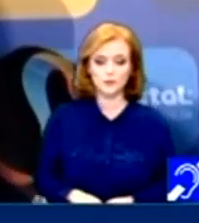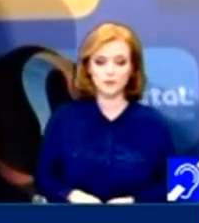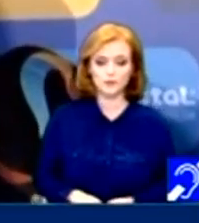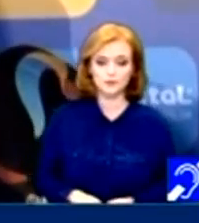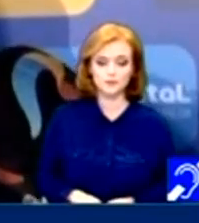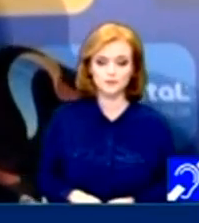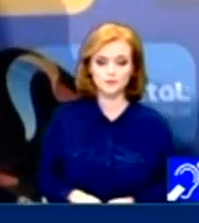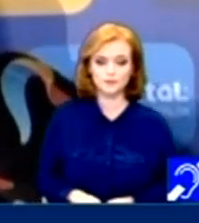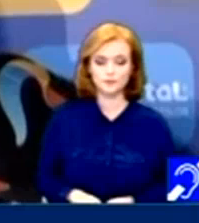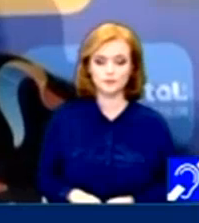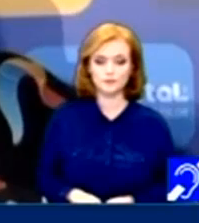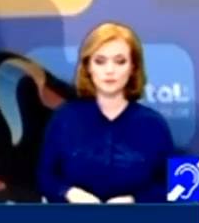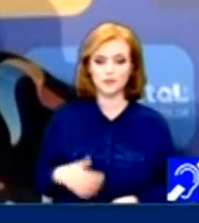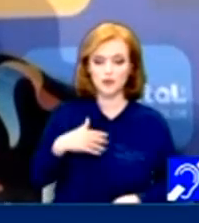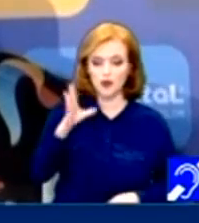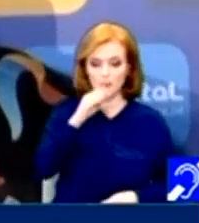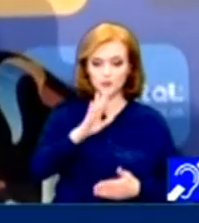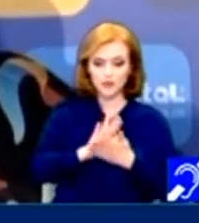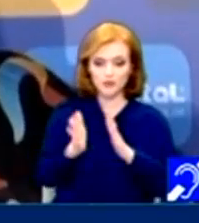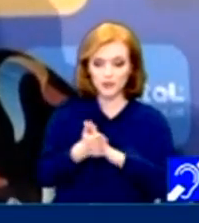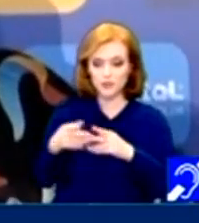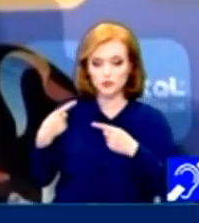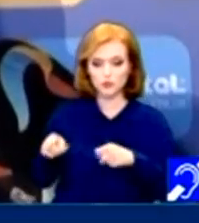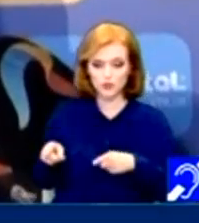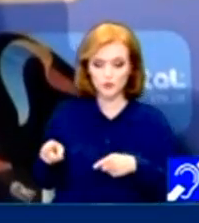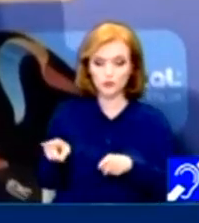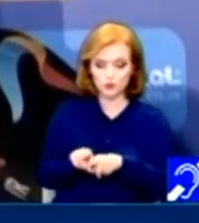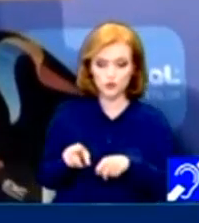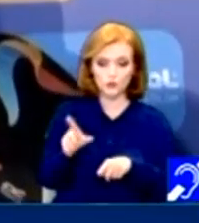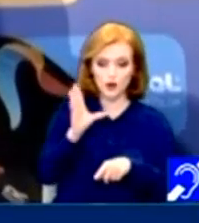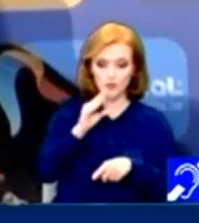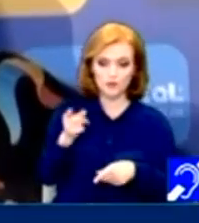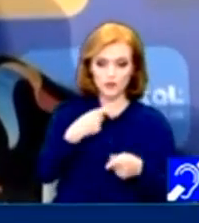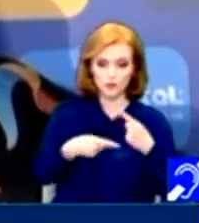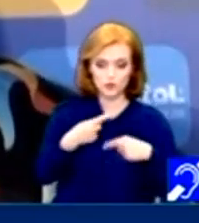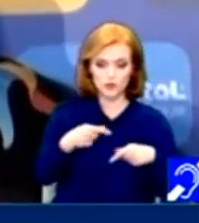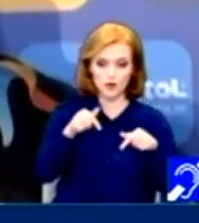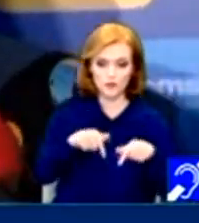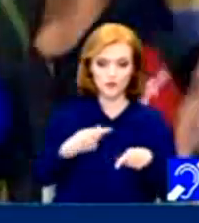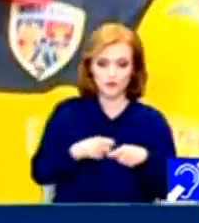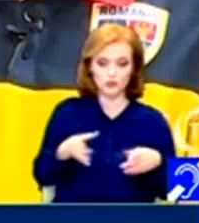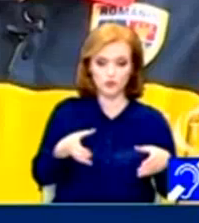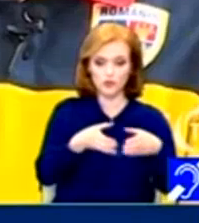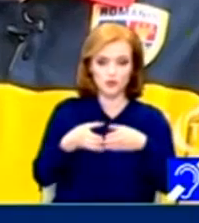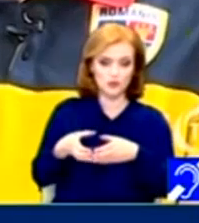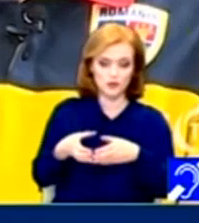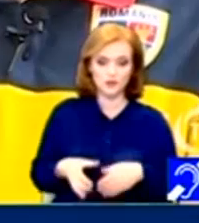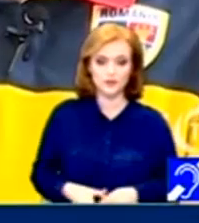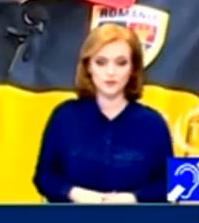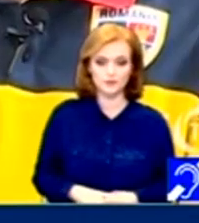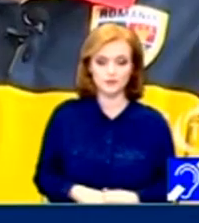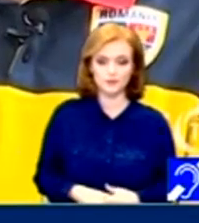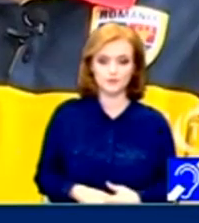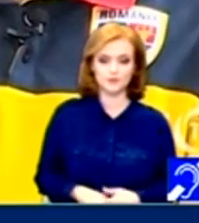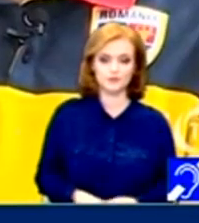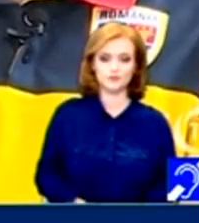fi convins și pe ceilalți să vină montați să dea totul pentru echipa națională. În ultima perioadă doar